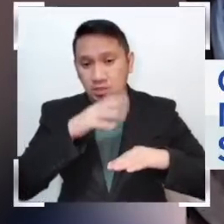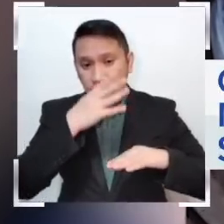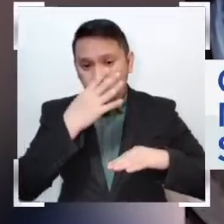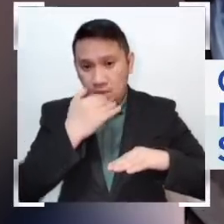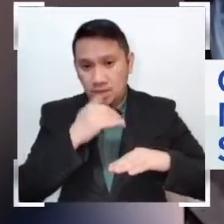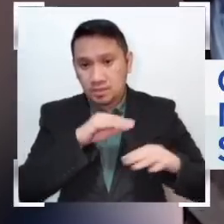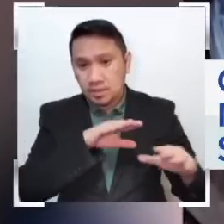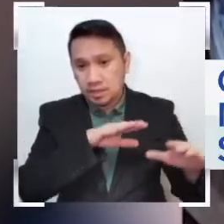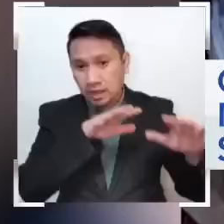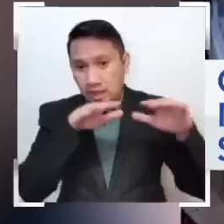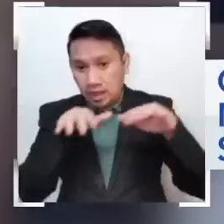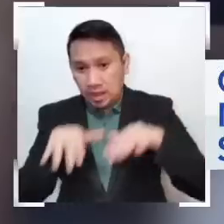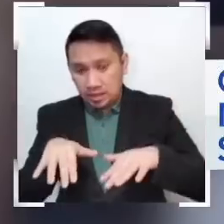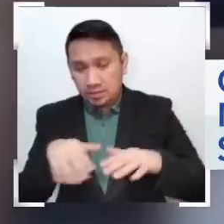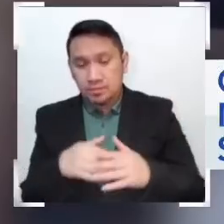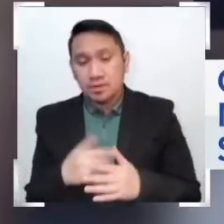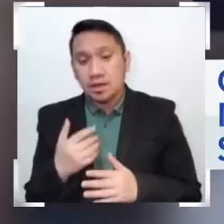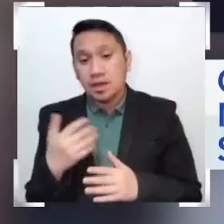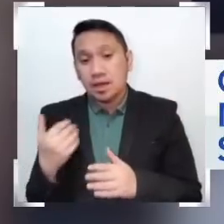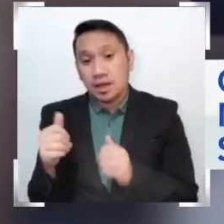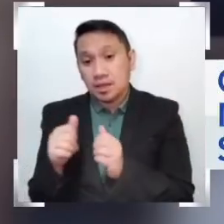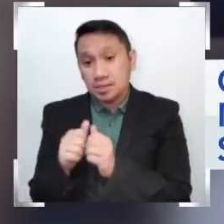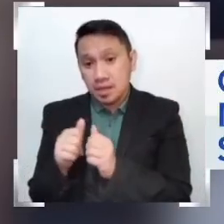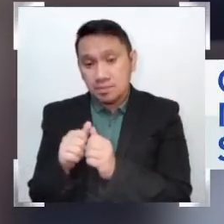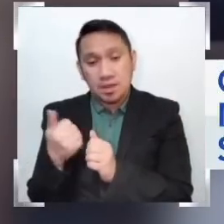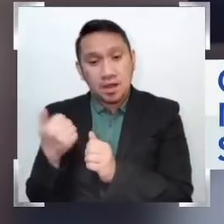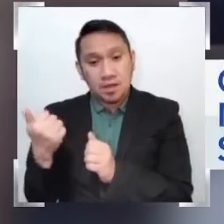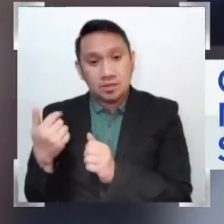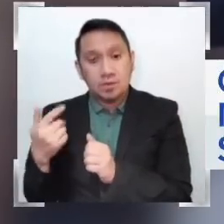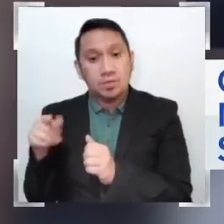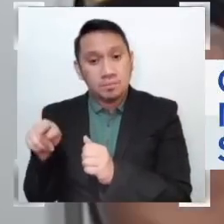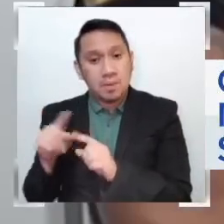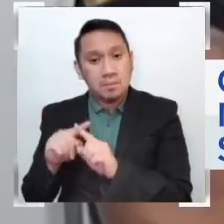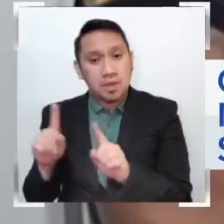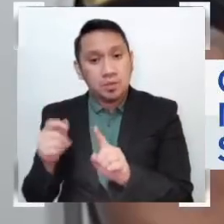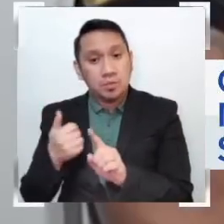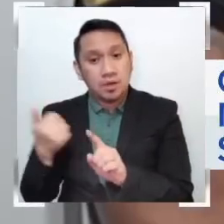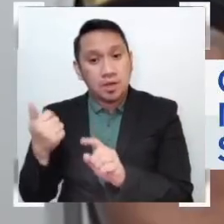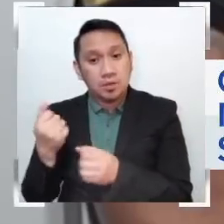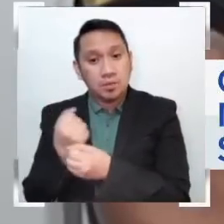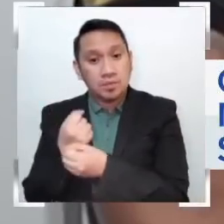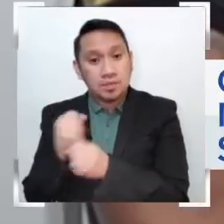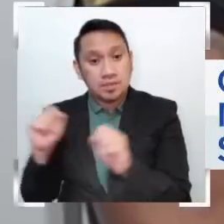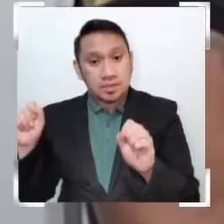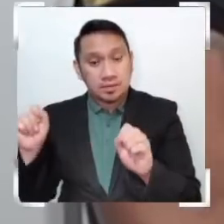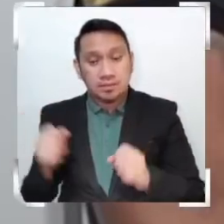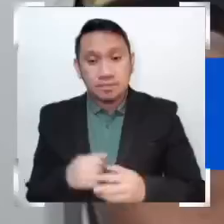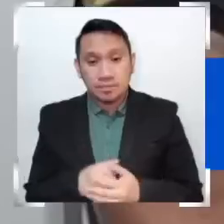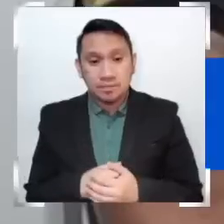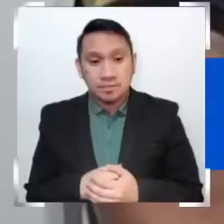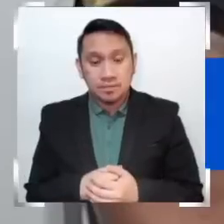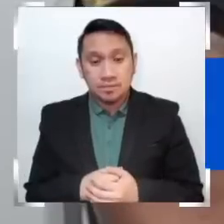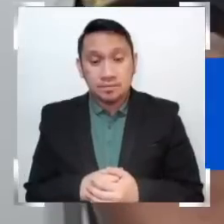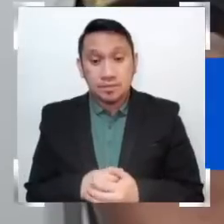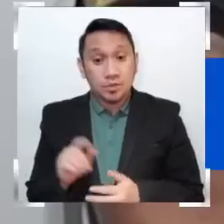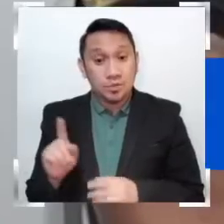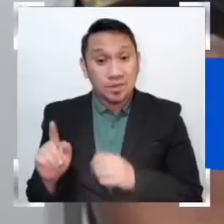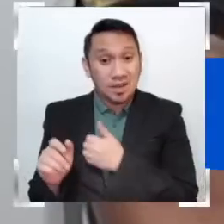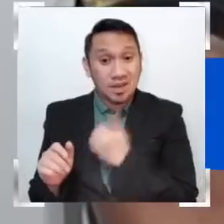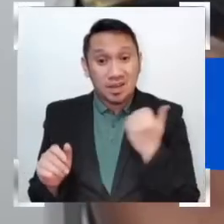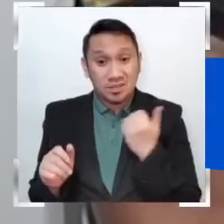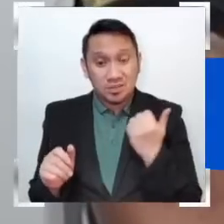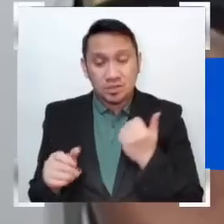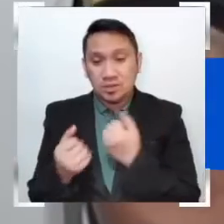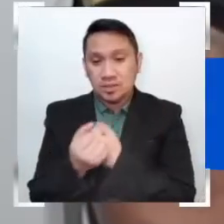niya sa site ang isa pang trabahador na nakaligtas. Bumaba daw yung biktim na may kasamang isa, tapos yung isa po daw na kasama niya